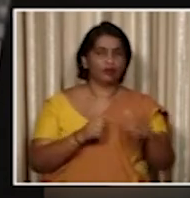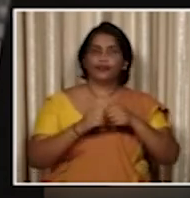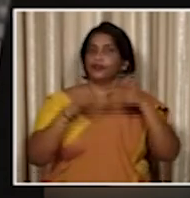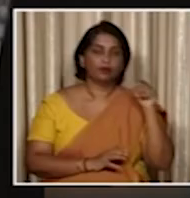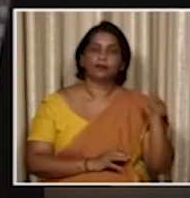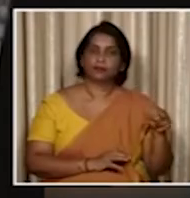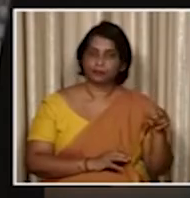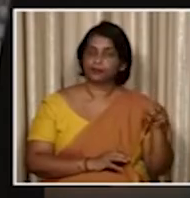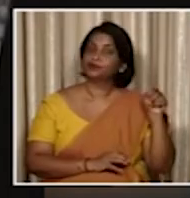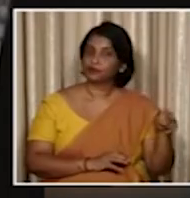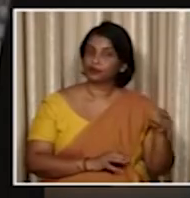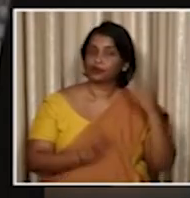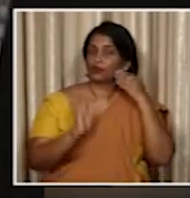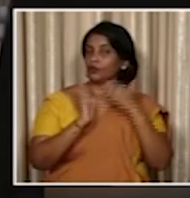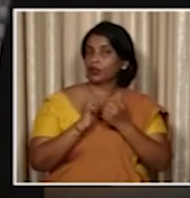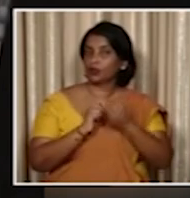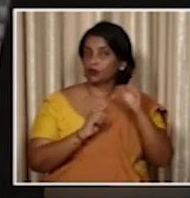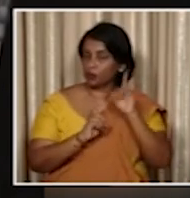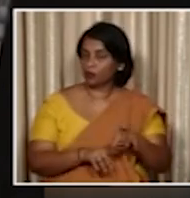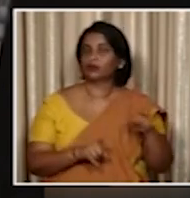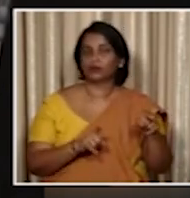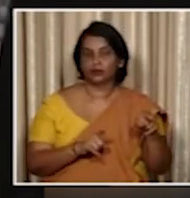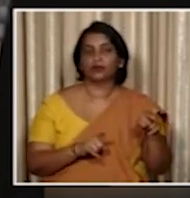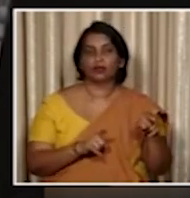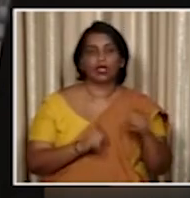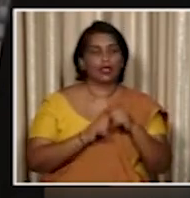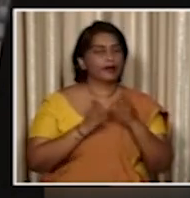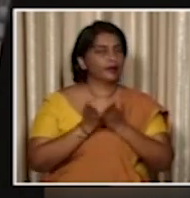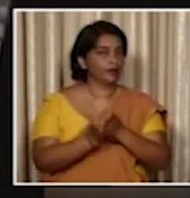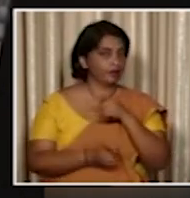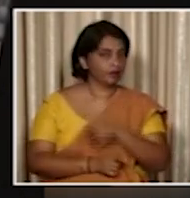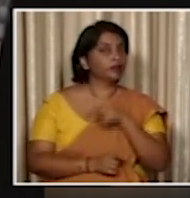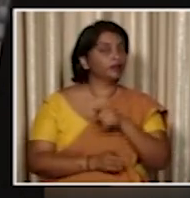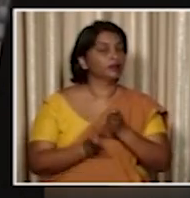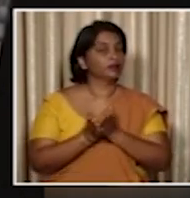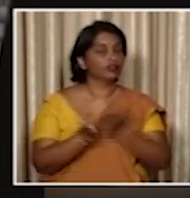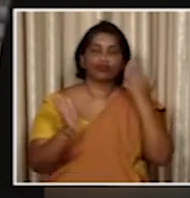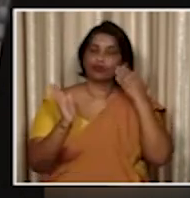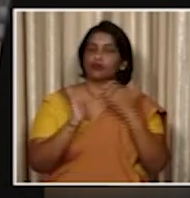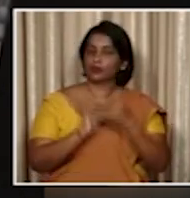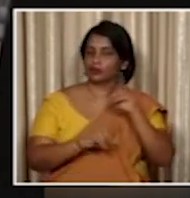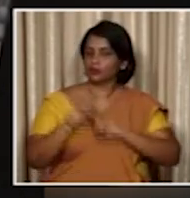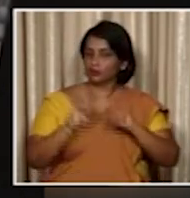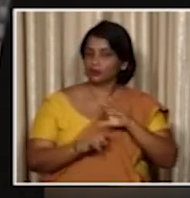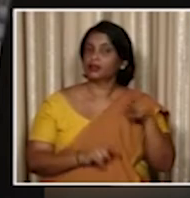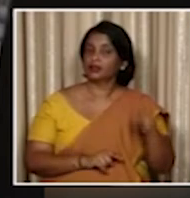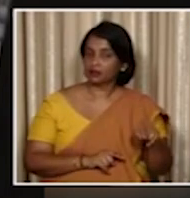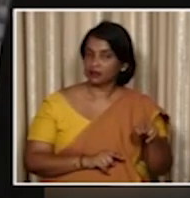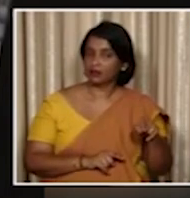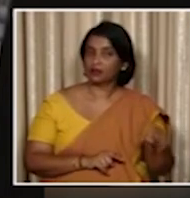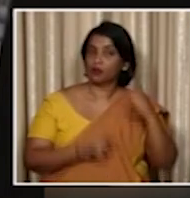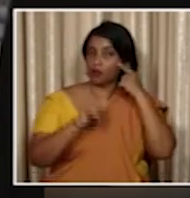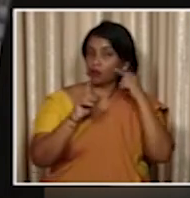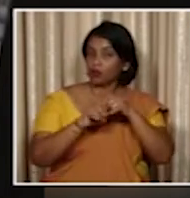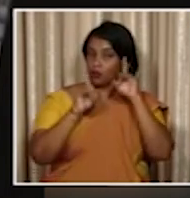කරලා තියෙනවායි කියලා. මේ කාරණාවට අදාළම කාරණාවක් තමයි නිව් ඩයිමන්ඩ් නෞකාව. මේ නෞකාව පිළිබඳව කතා කරනකොට මේකට අදාළ